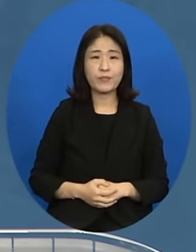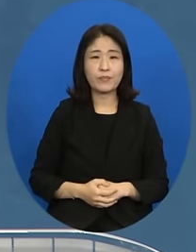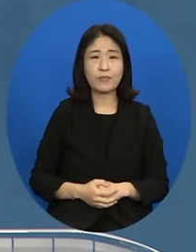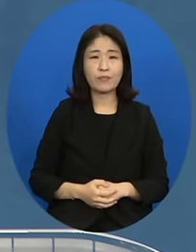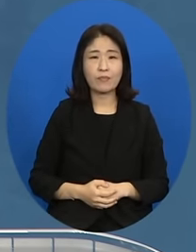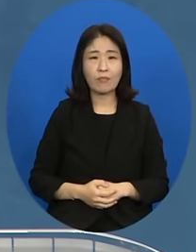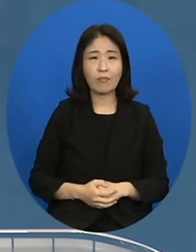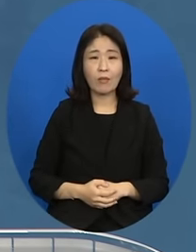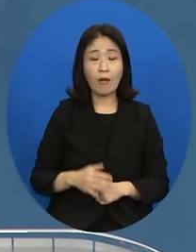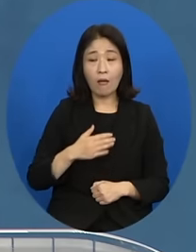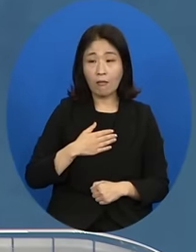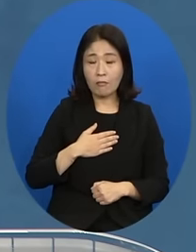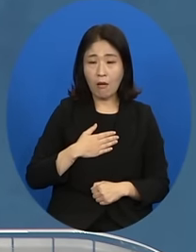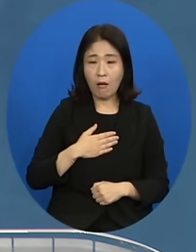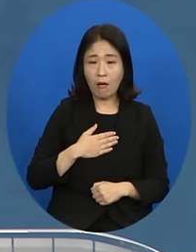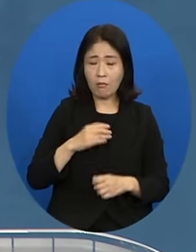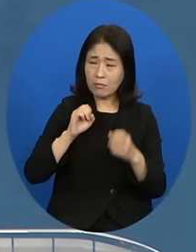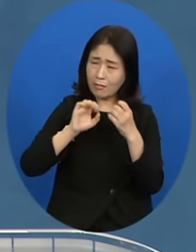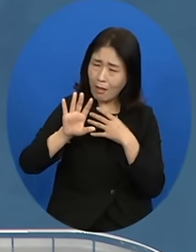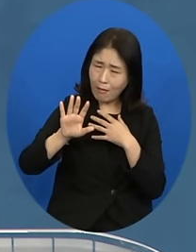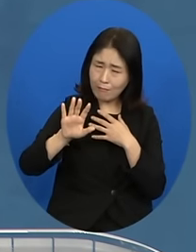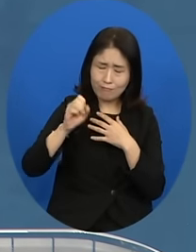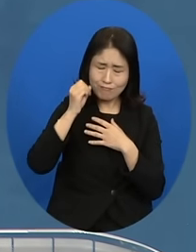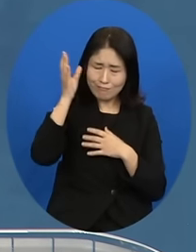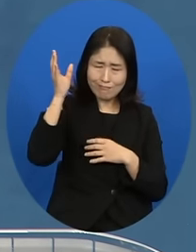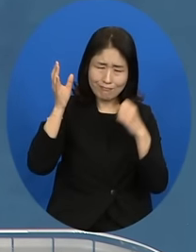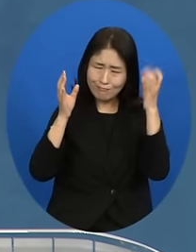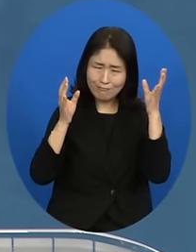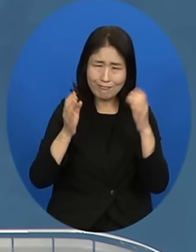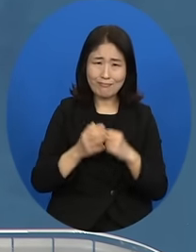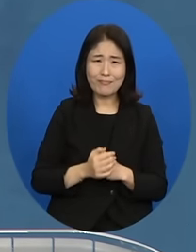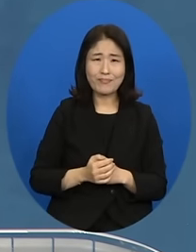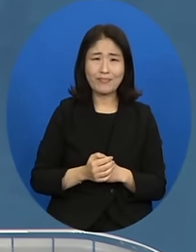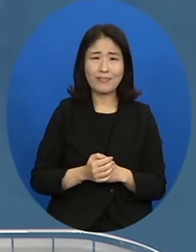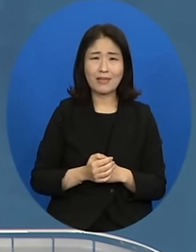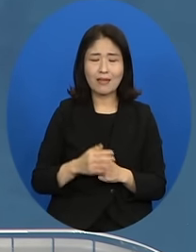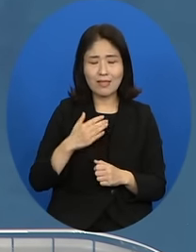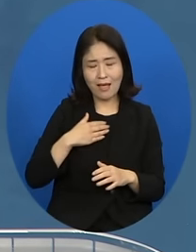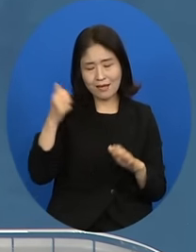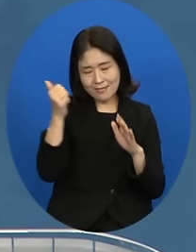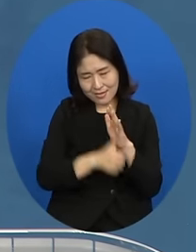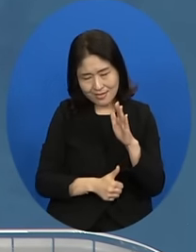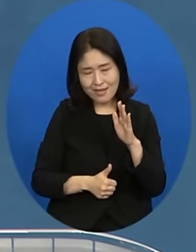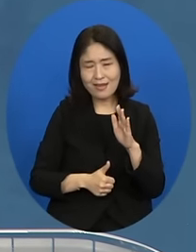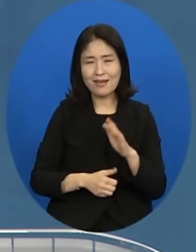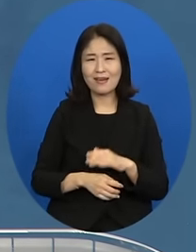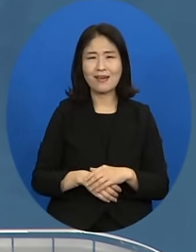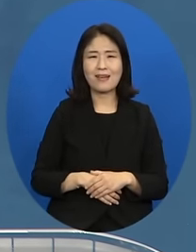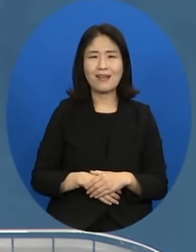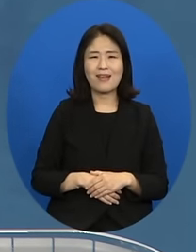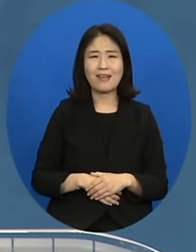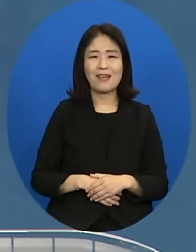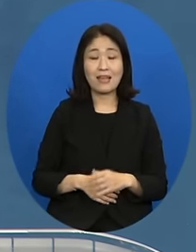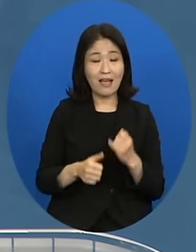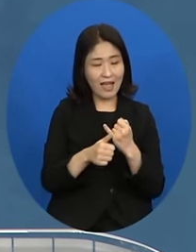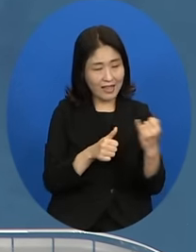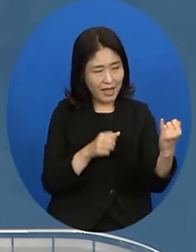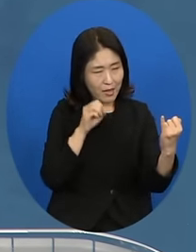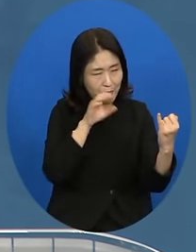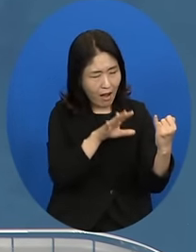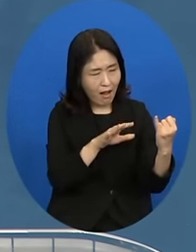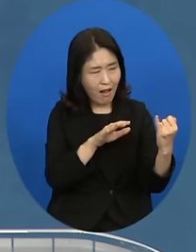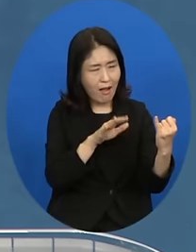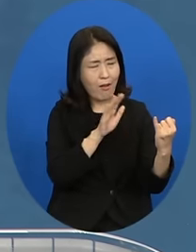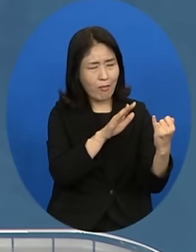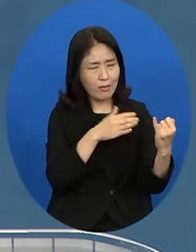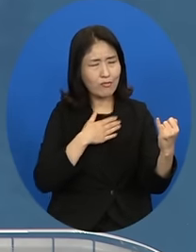무슨 대답을 했는지 기억조차 안 납니다. 그저 나올 때 떨어졌다. 그리고 저희 아내에게 여보